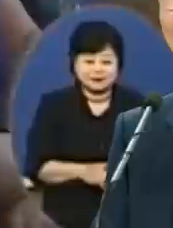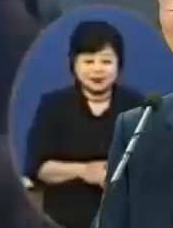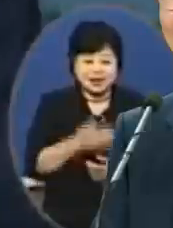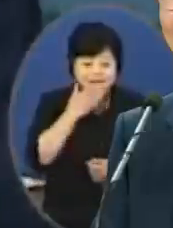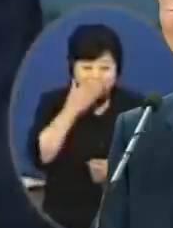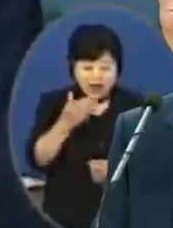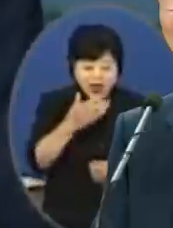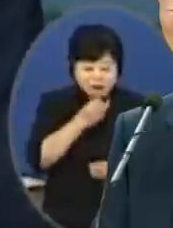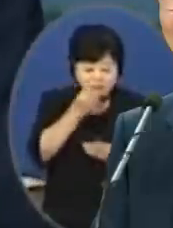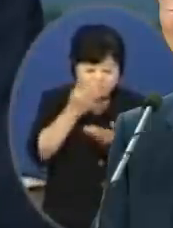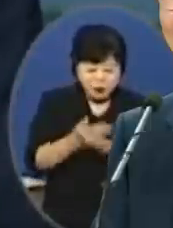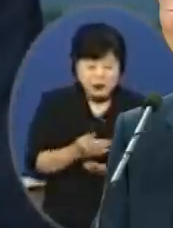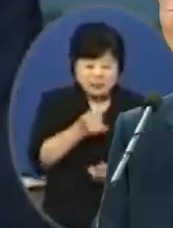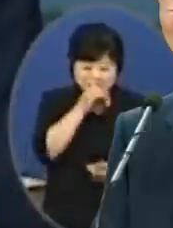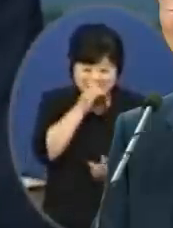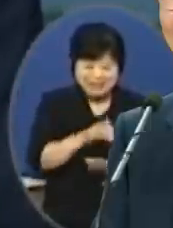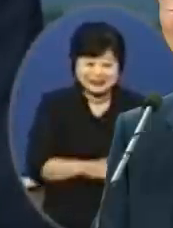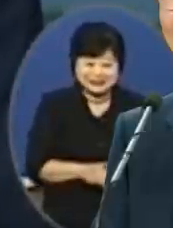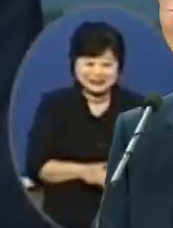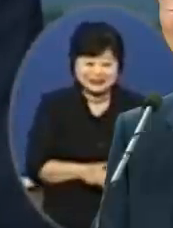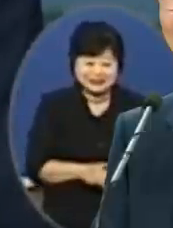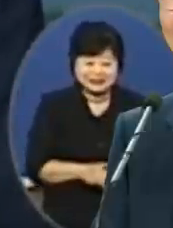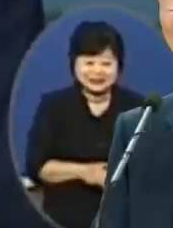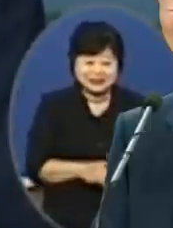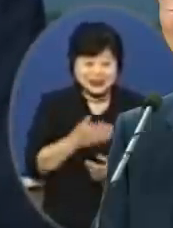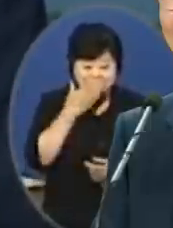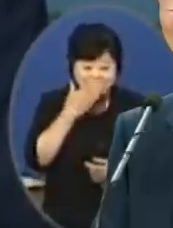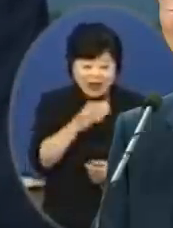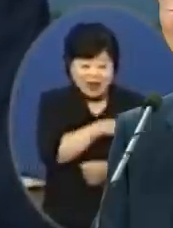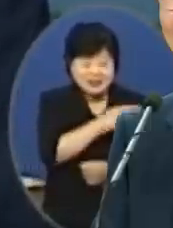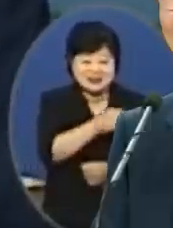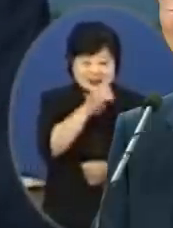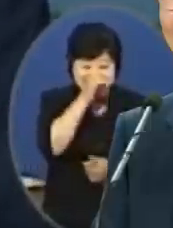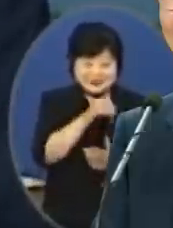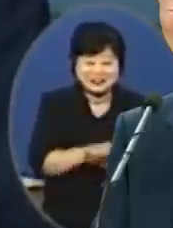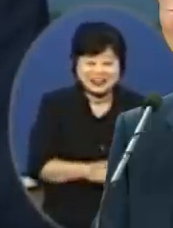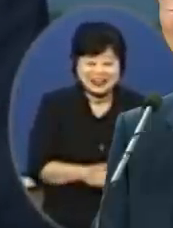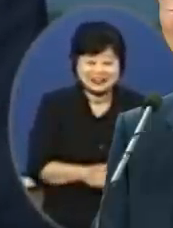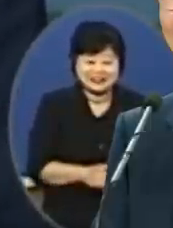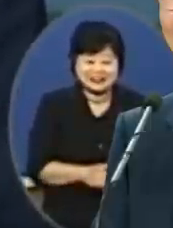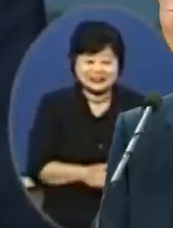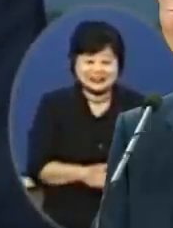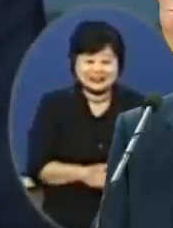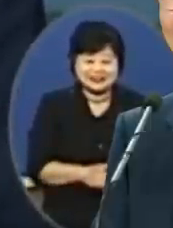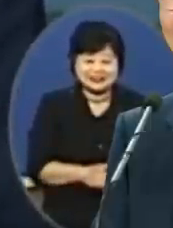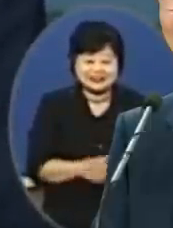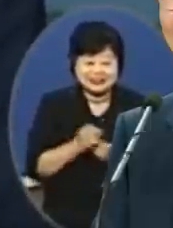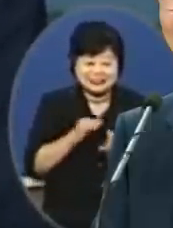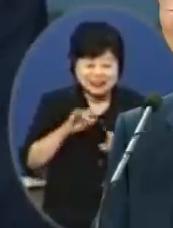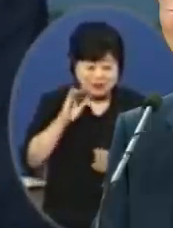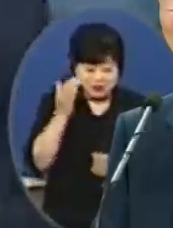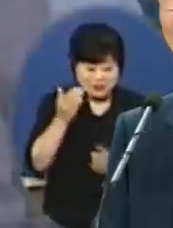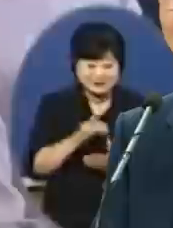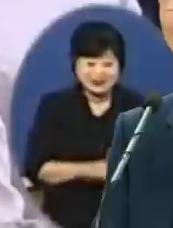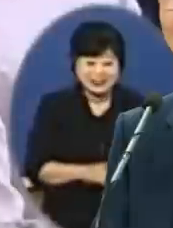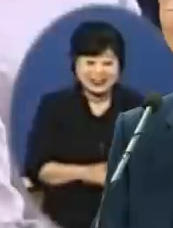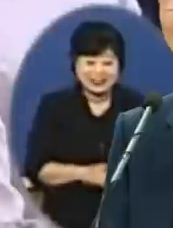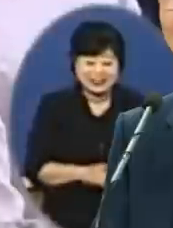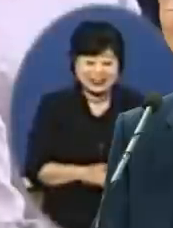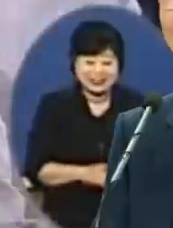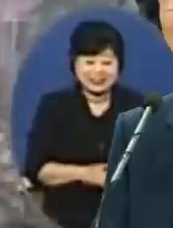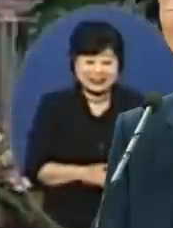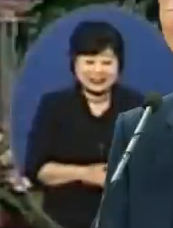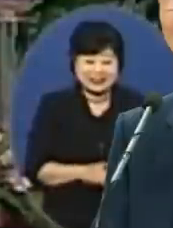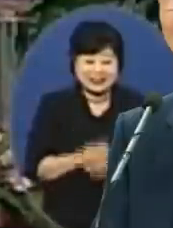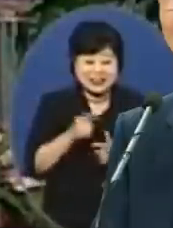할 수 있는 축복을 가지고 있는 것입니다. 할 수 있는 능력을 가지고 있는 것입니다. 우리는 새 사람이 된 것입니다.